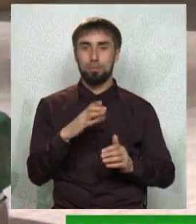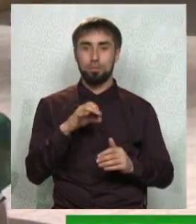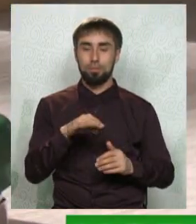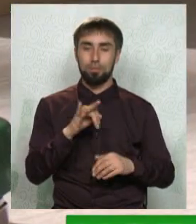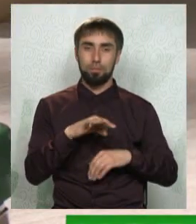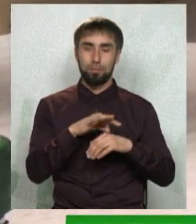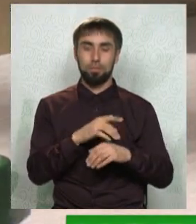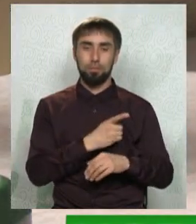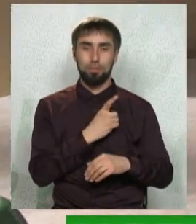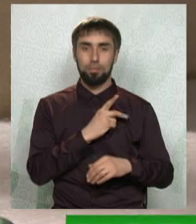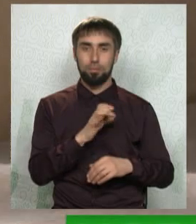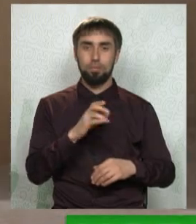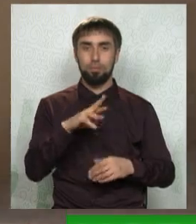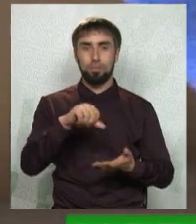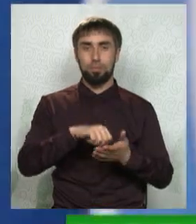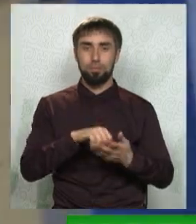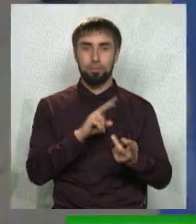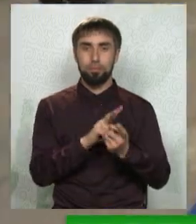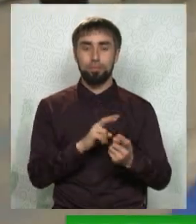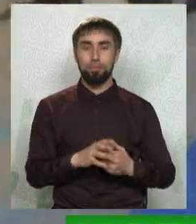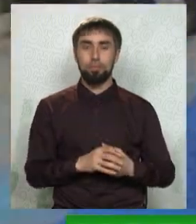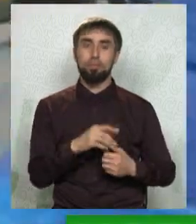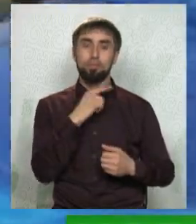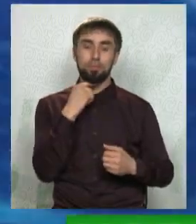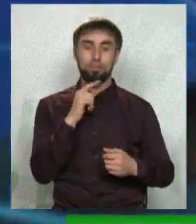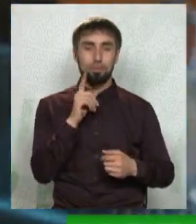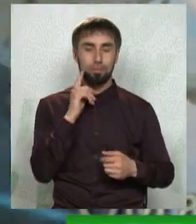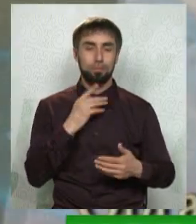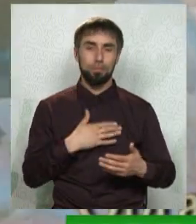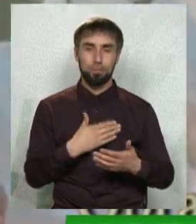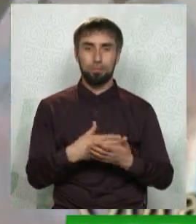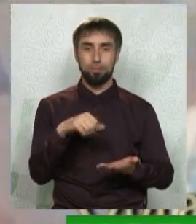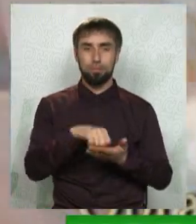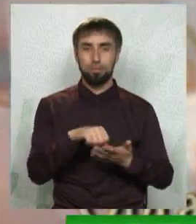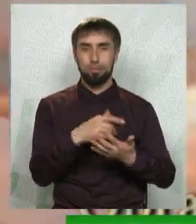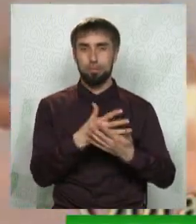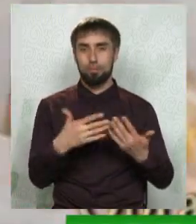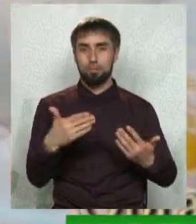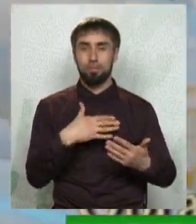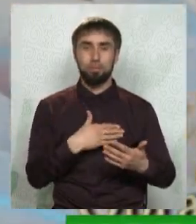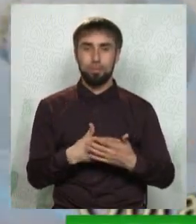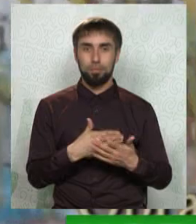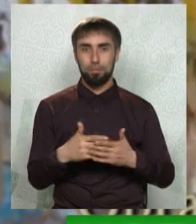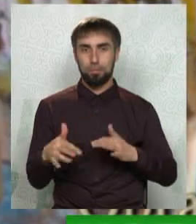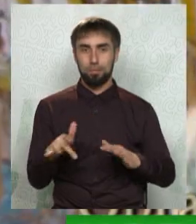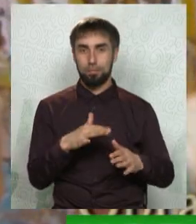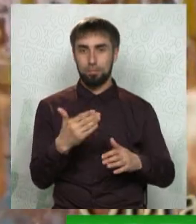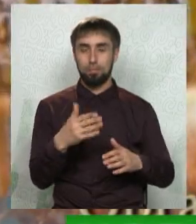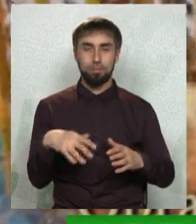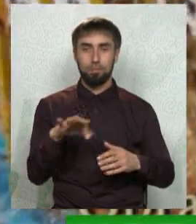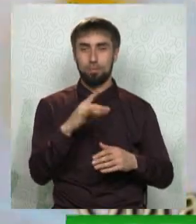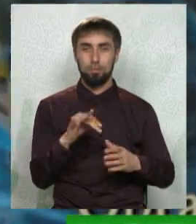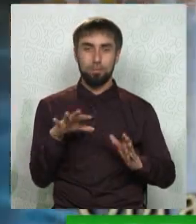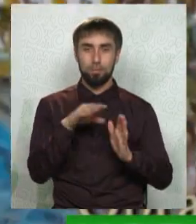проводят мастер-классы для участников встречи. Ингушская молодежь – активные участники различных волонтерских движений. Все они